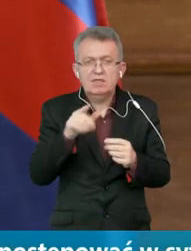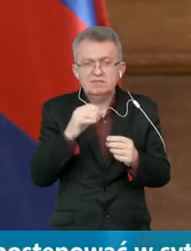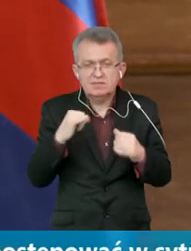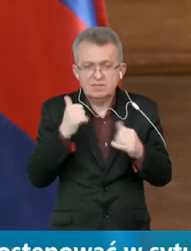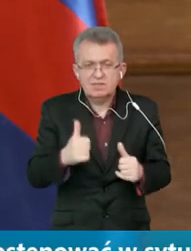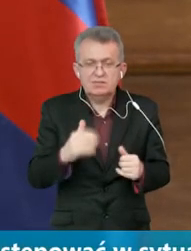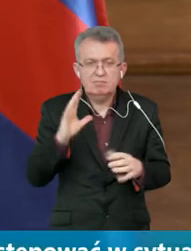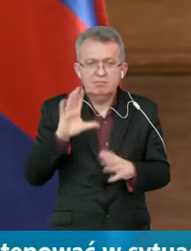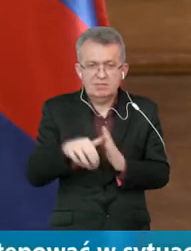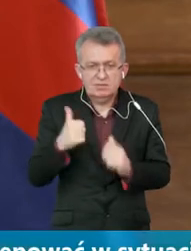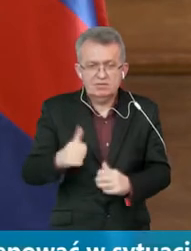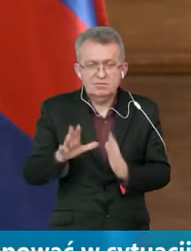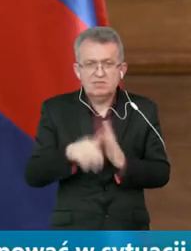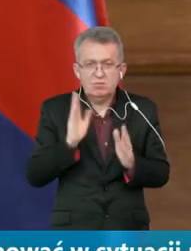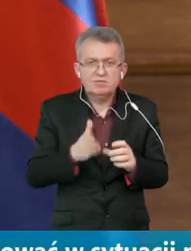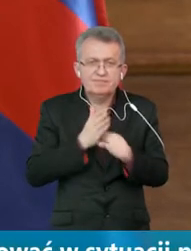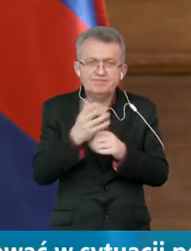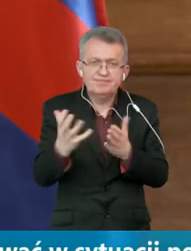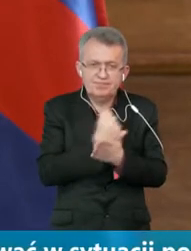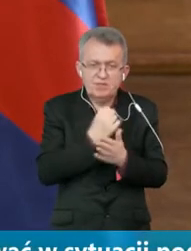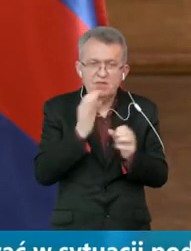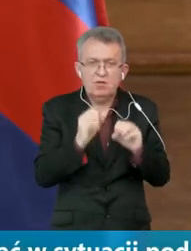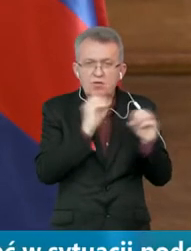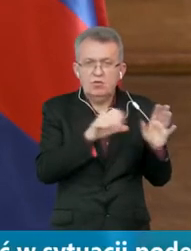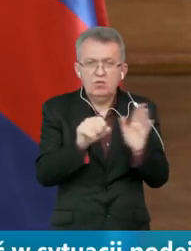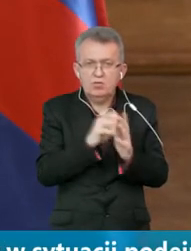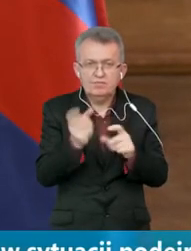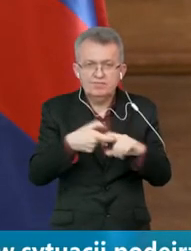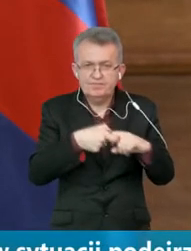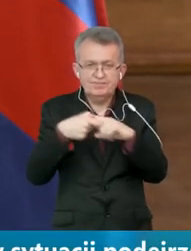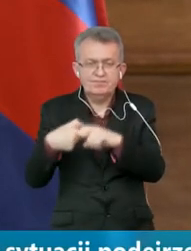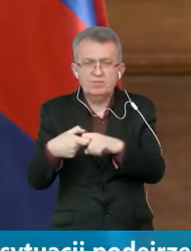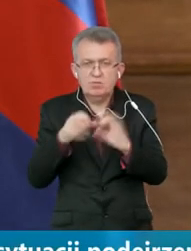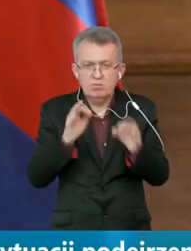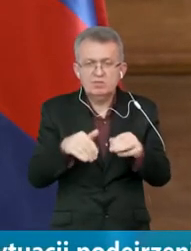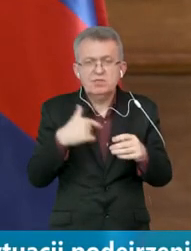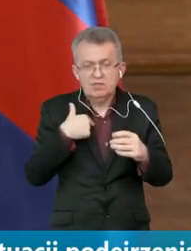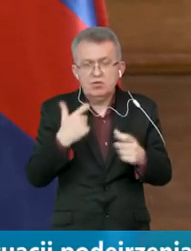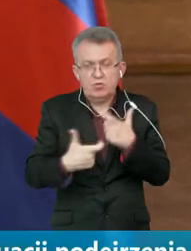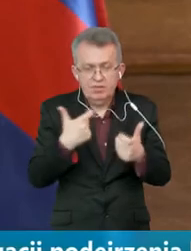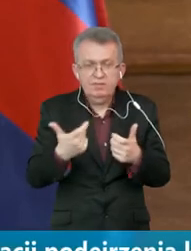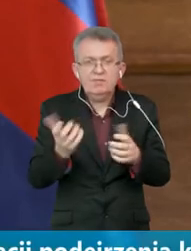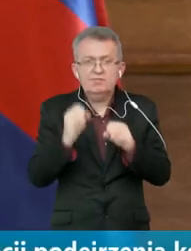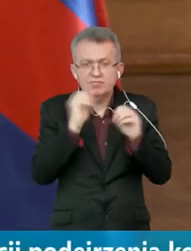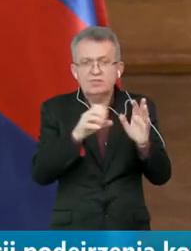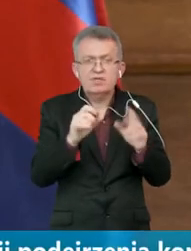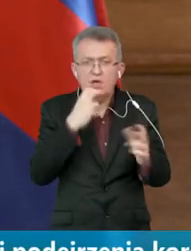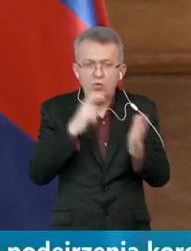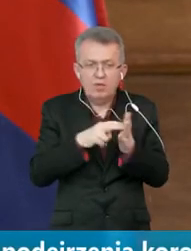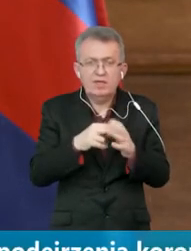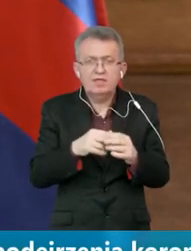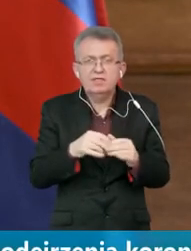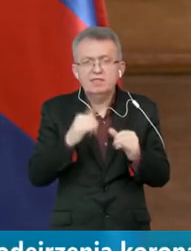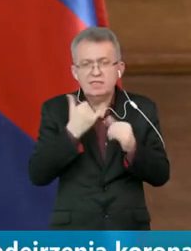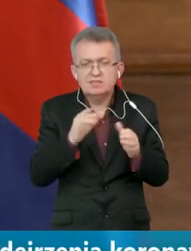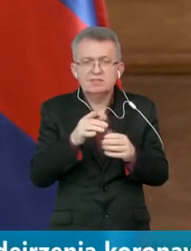Miejska może taki pojazd przekazać do scholowania, no i wówczas staramy się reagować automatycznie. Natomiast są